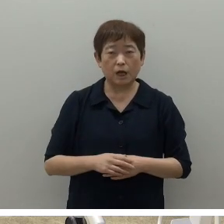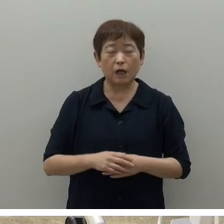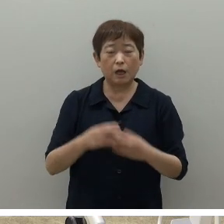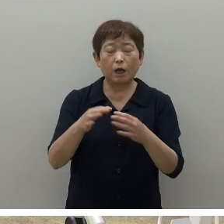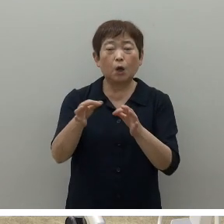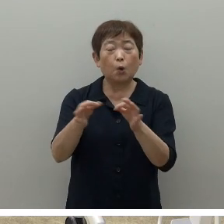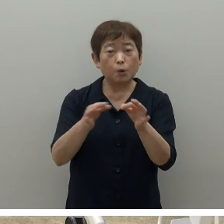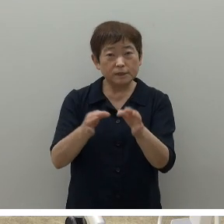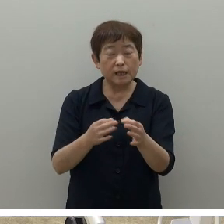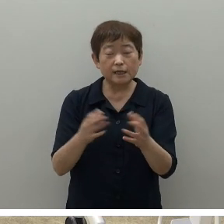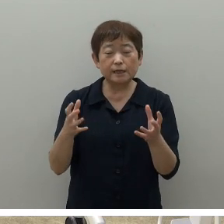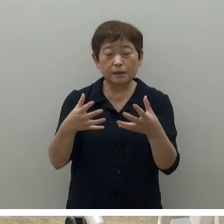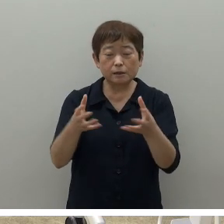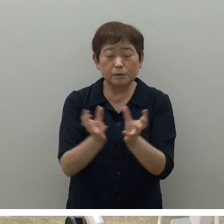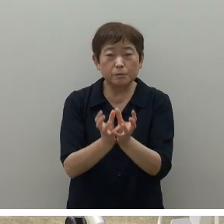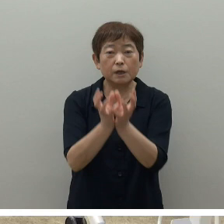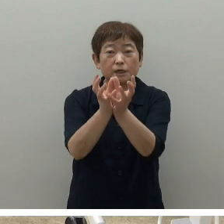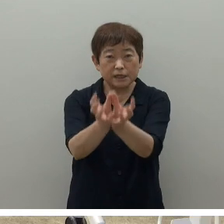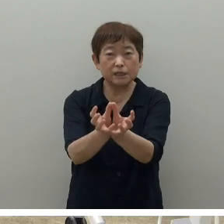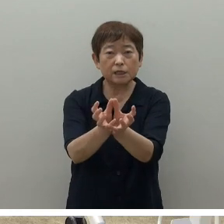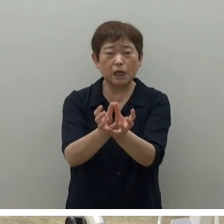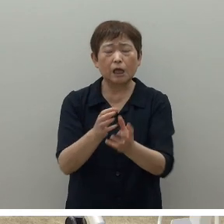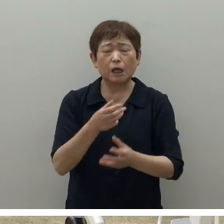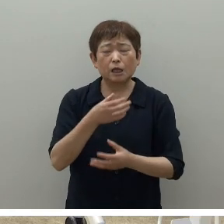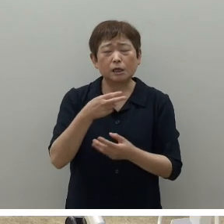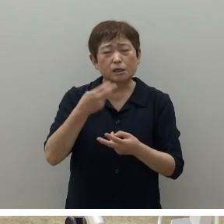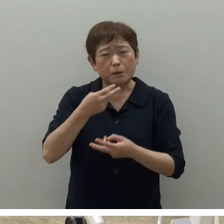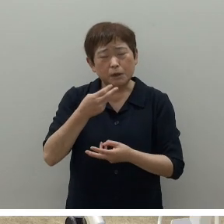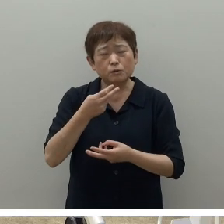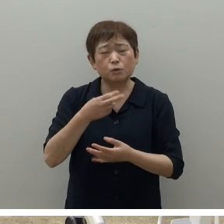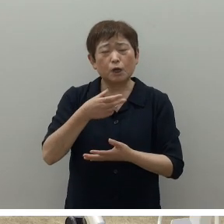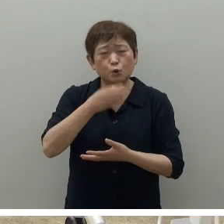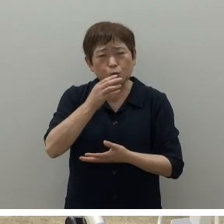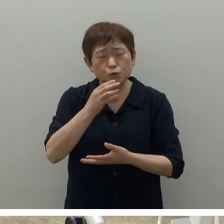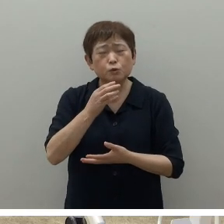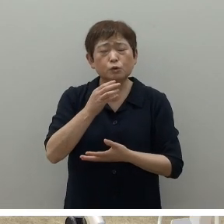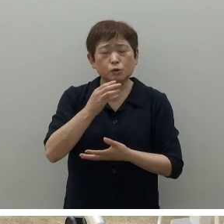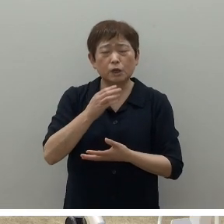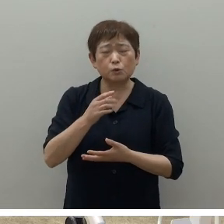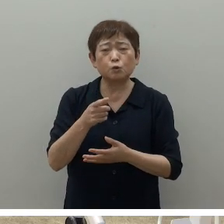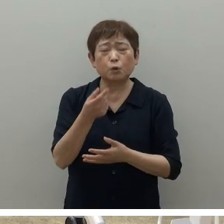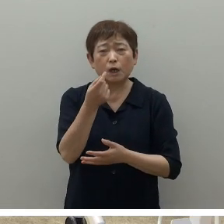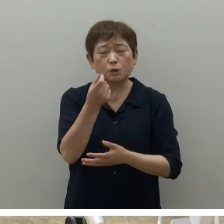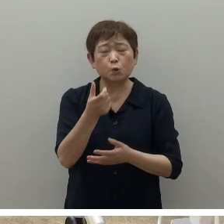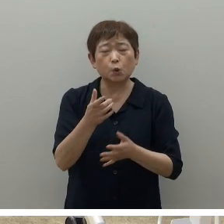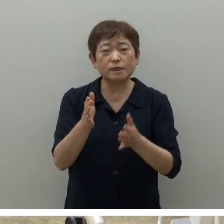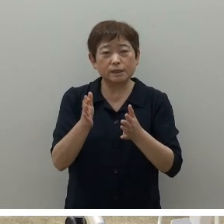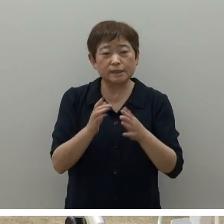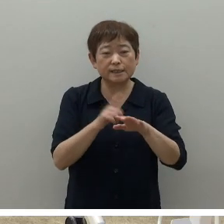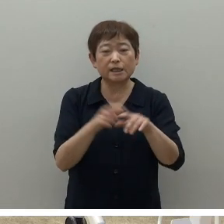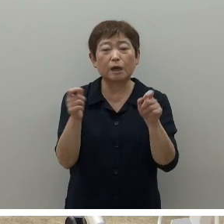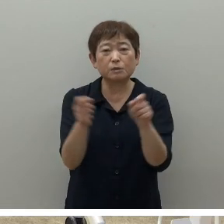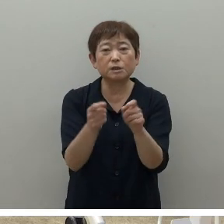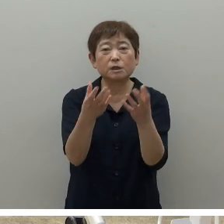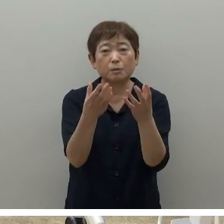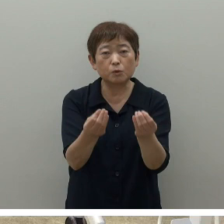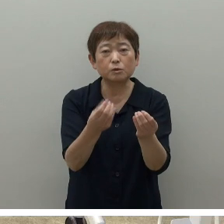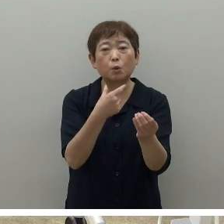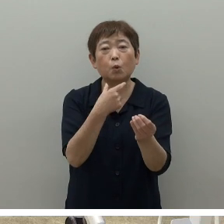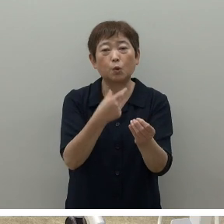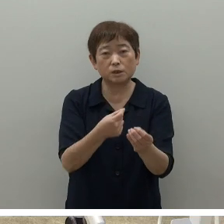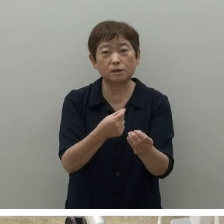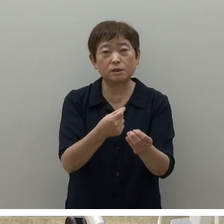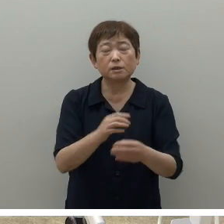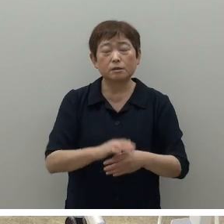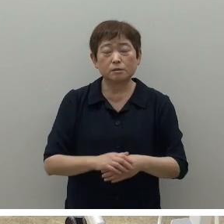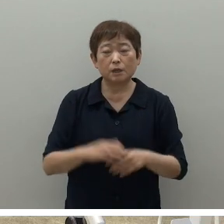数短時間いつも一緒にいる方と行うなど慎重な行動をお願いしたいと存じます。全